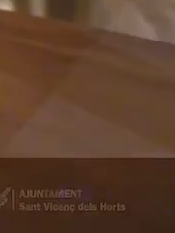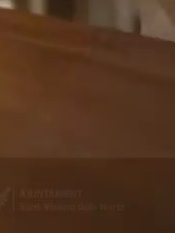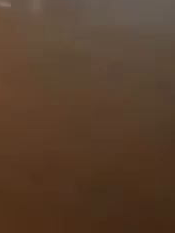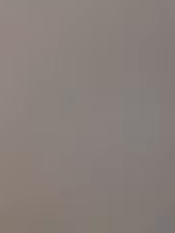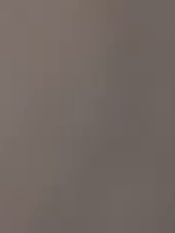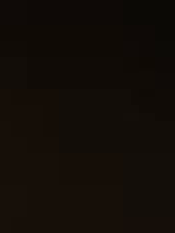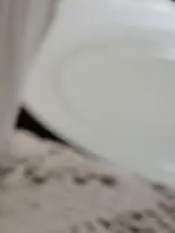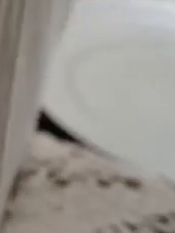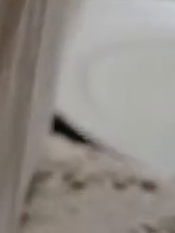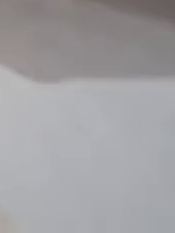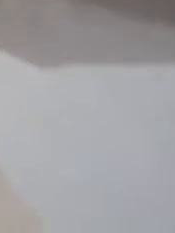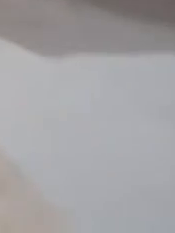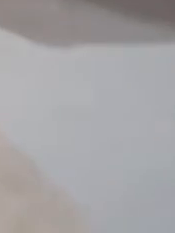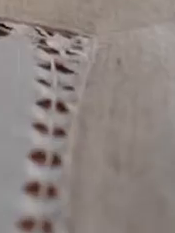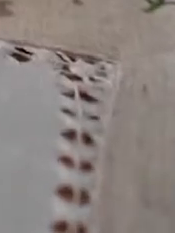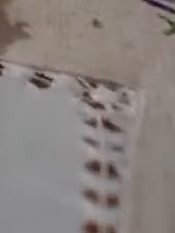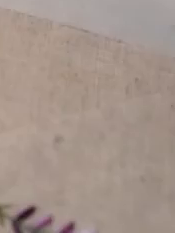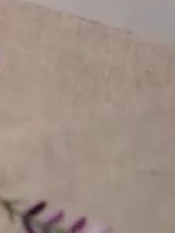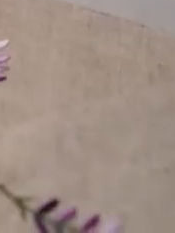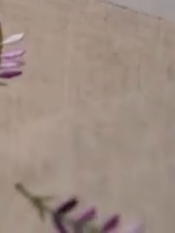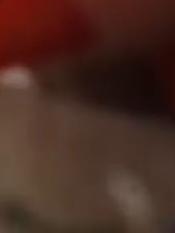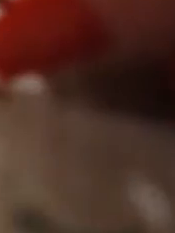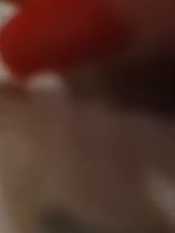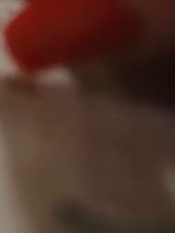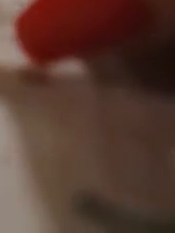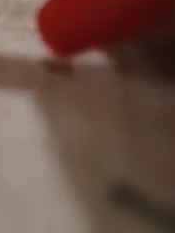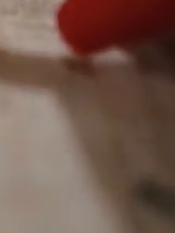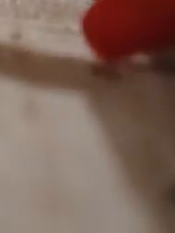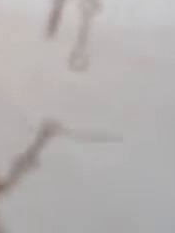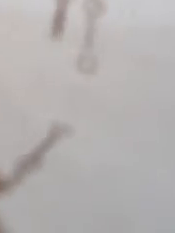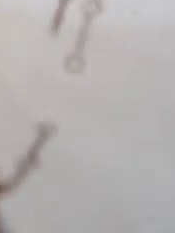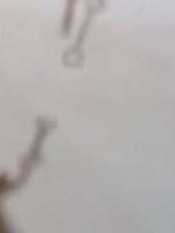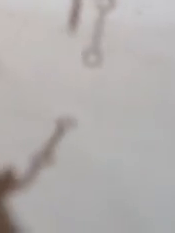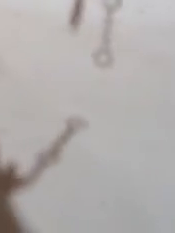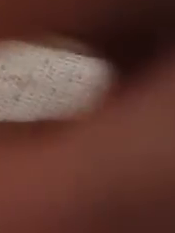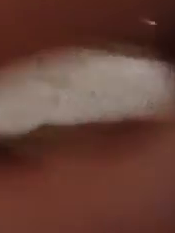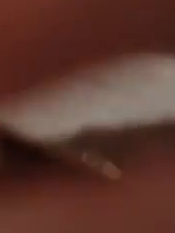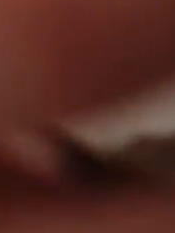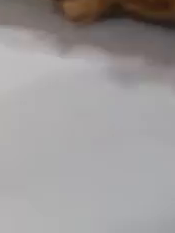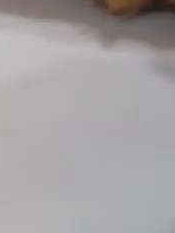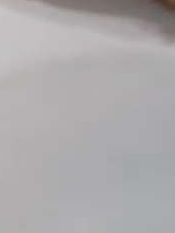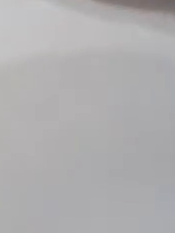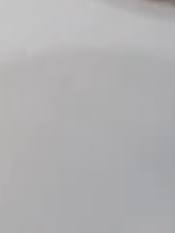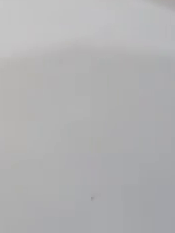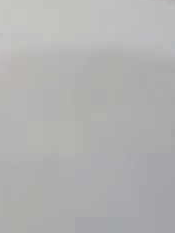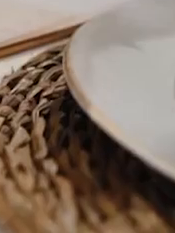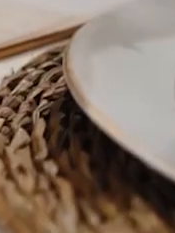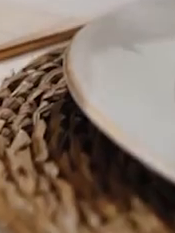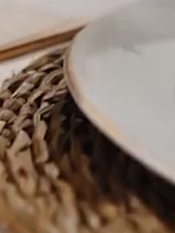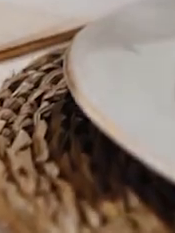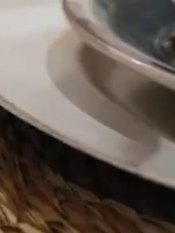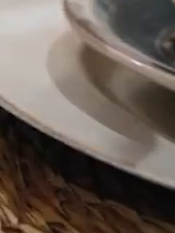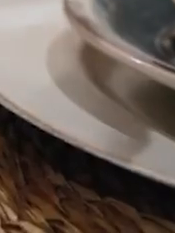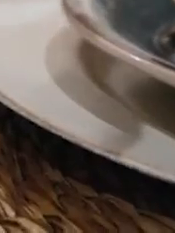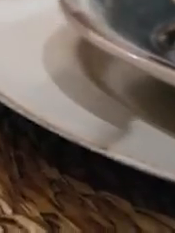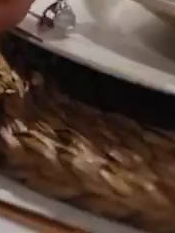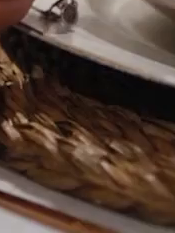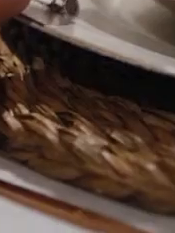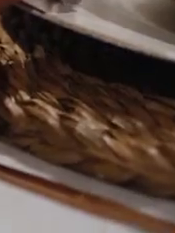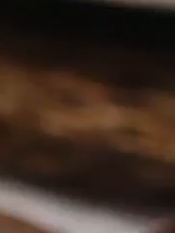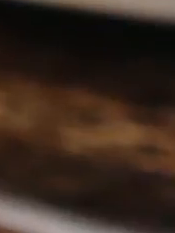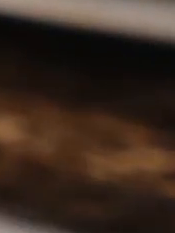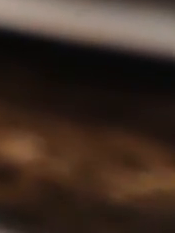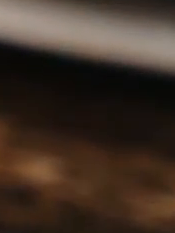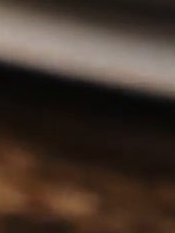Tot comença amb un... Ei, què fem? Vivim dies diferents. Tot va molt ràpid, massa ràpid. Tant que